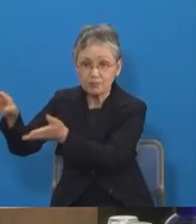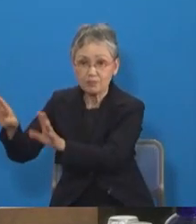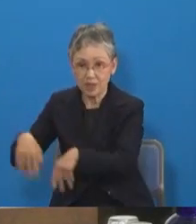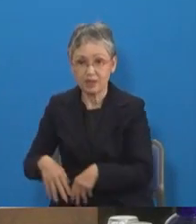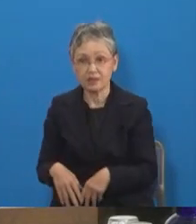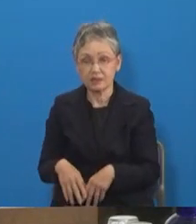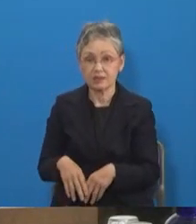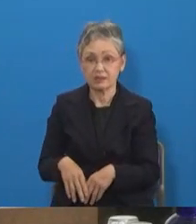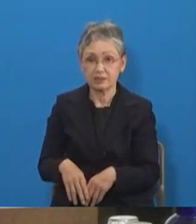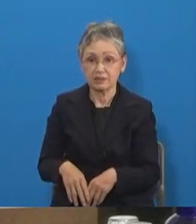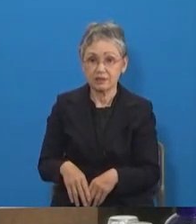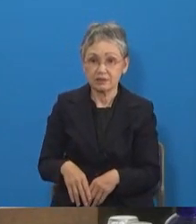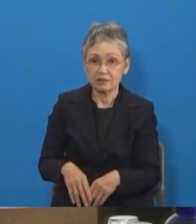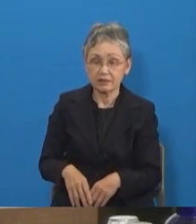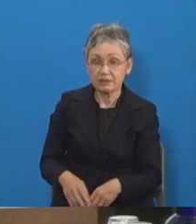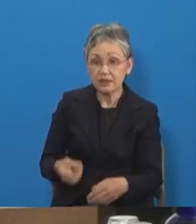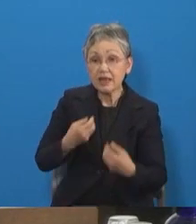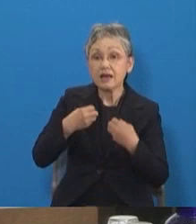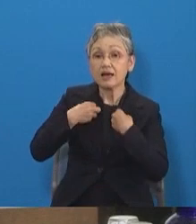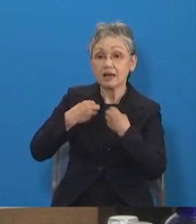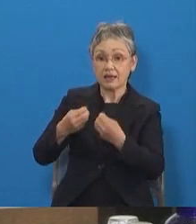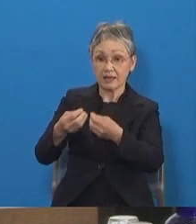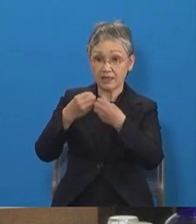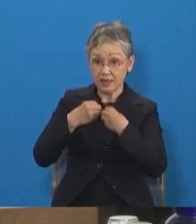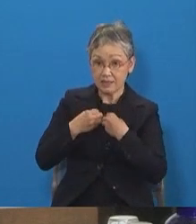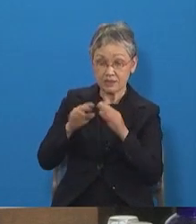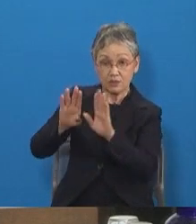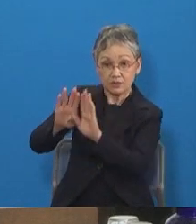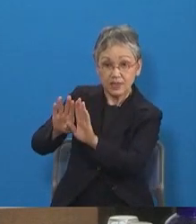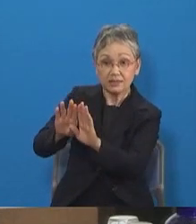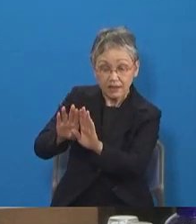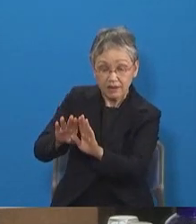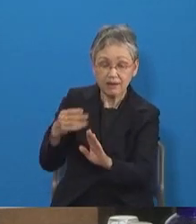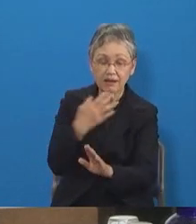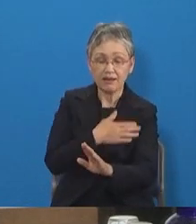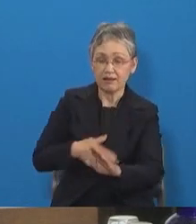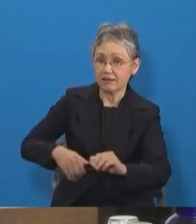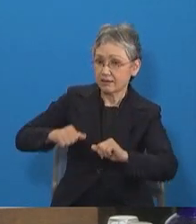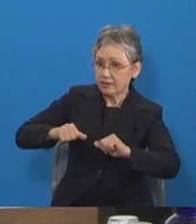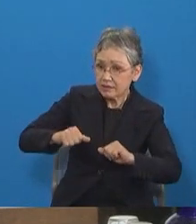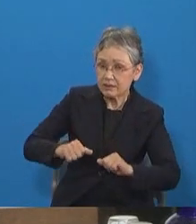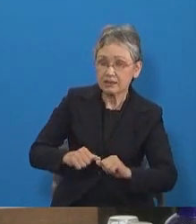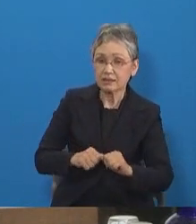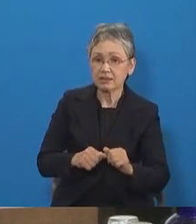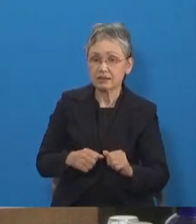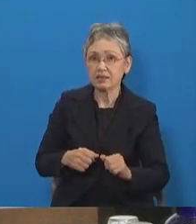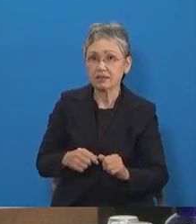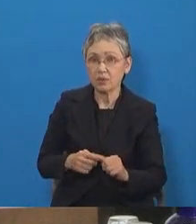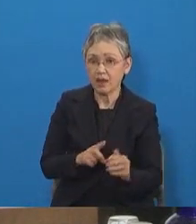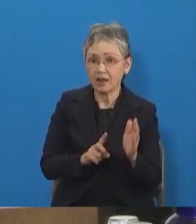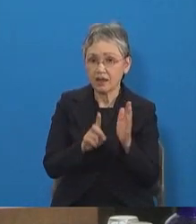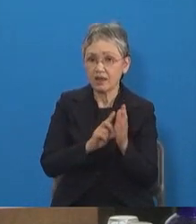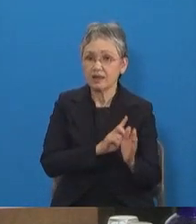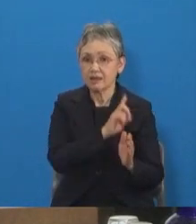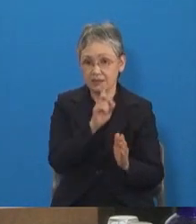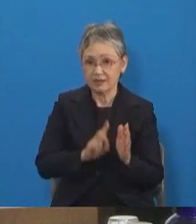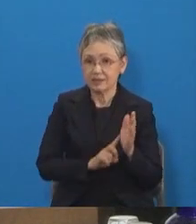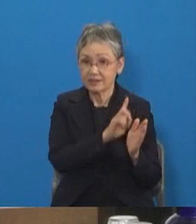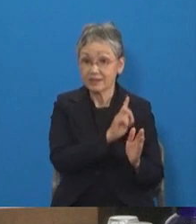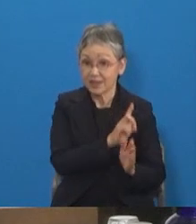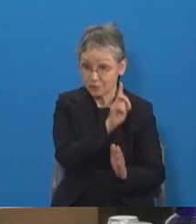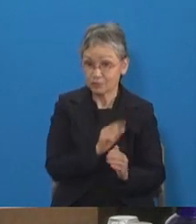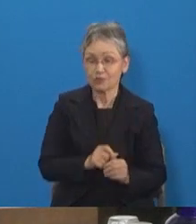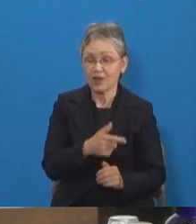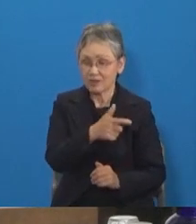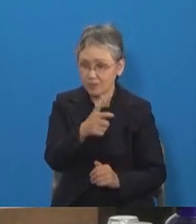染を防ぎながら避難所等を運営していくため、検温や健康調査、体調不良者のための別室の確保などを避難所運営